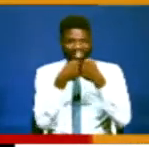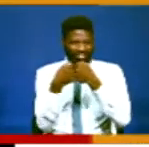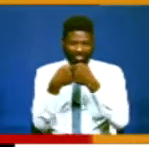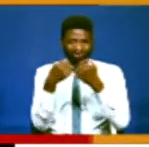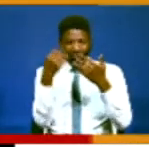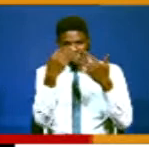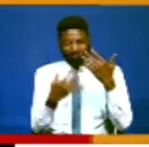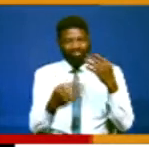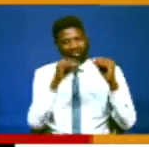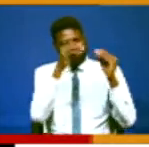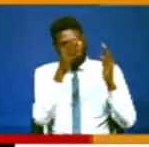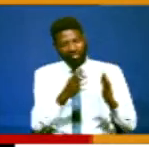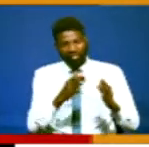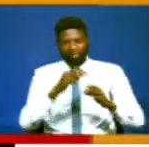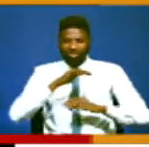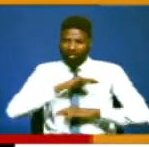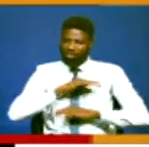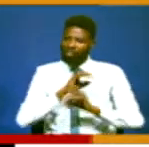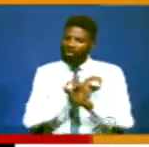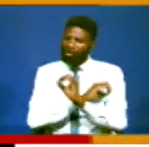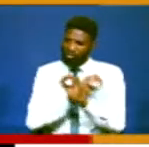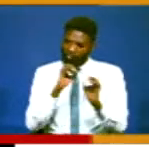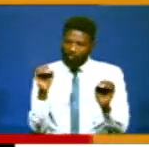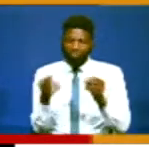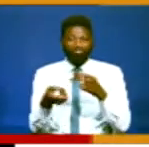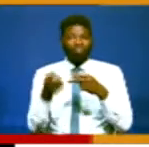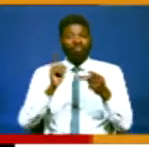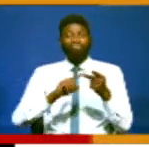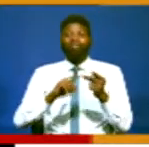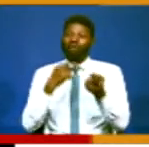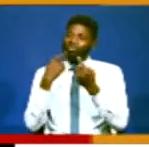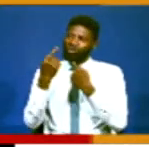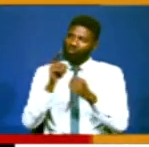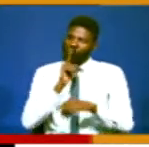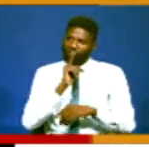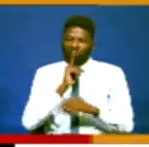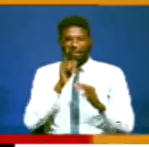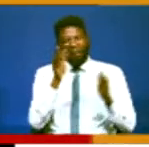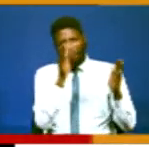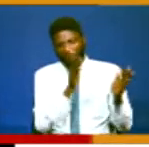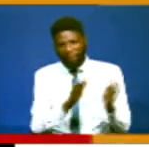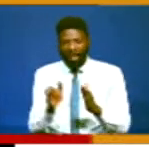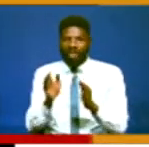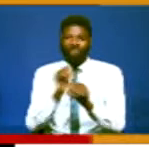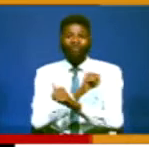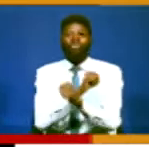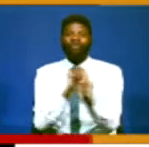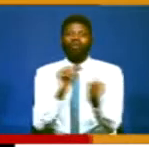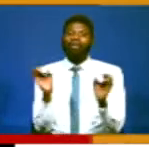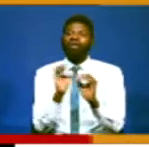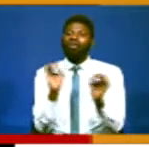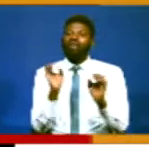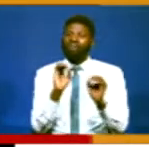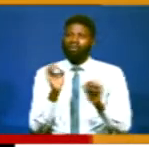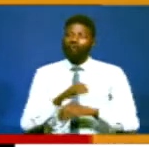walimu, pia ukisema kuwa kwa jumla matayarisho haikuwa vyema. Pia swala ambalo